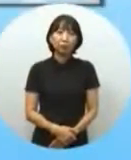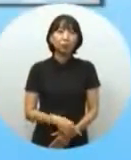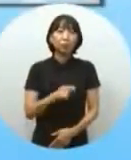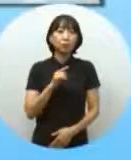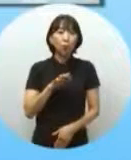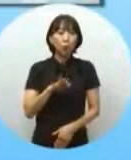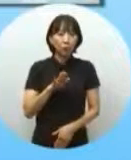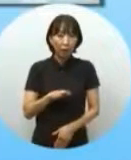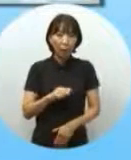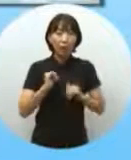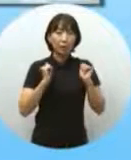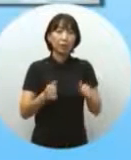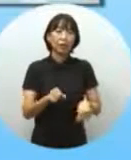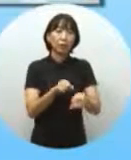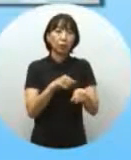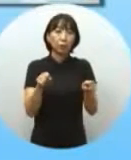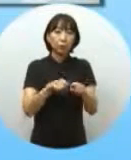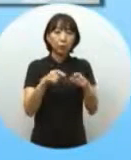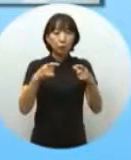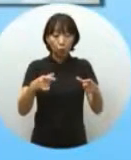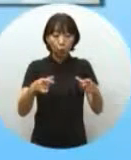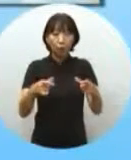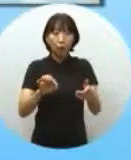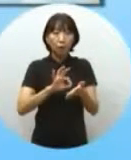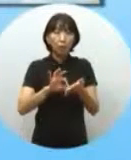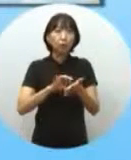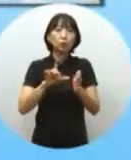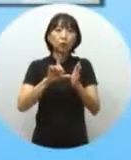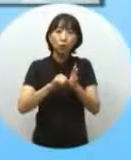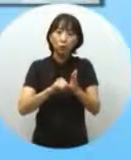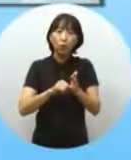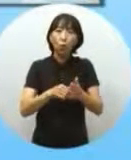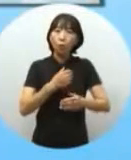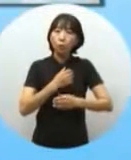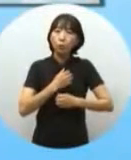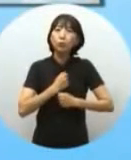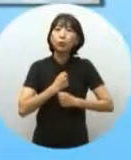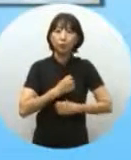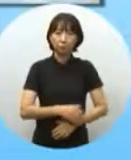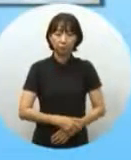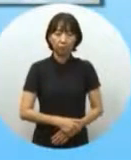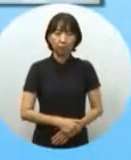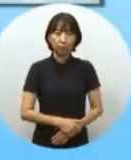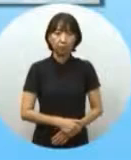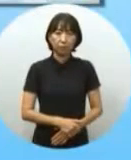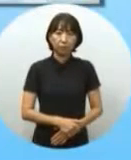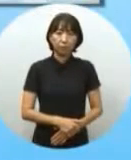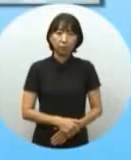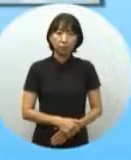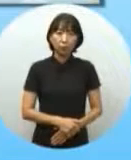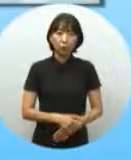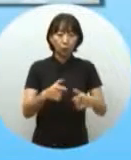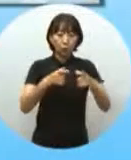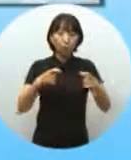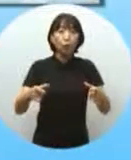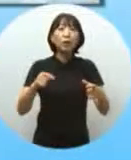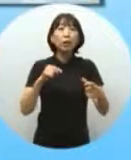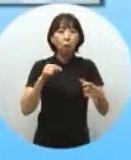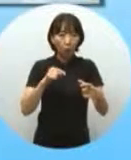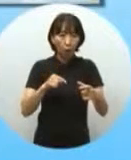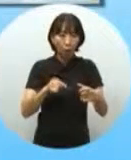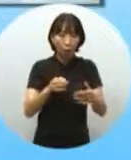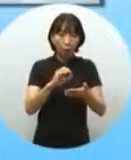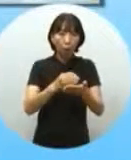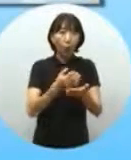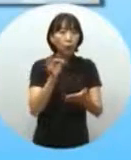ここで茅ヶ崎プレミアム付き商品券を利用するときの注意点です。こちらの商品券はお